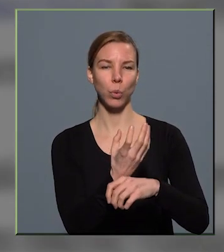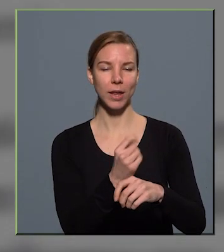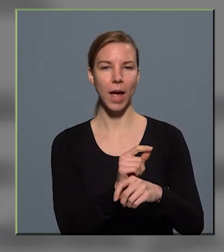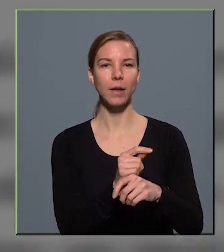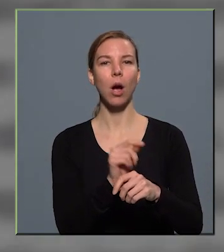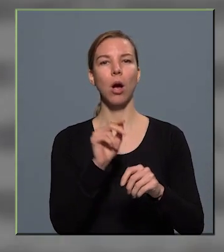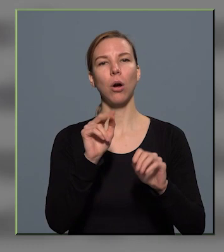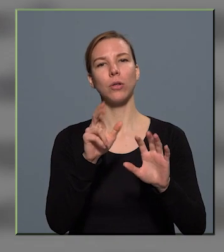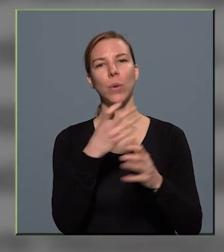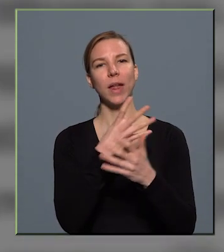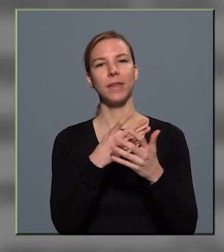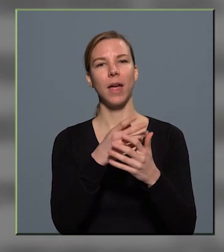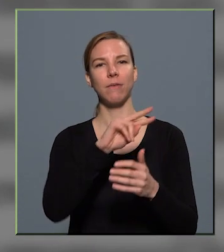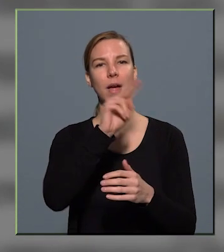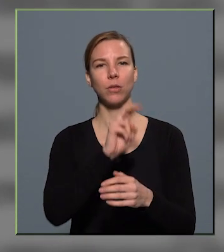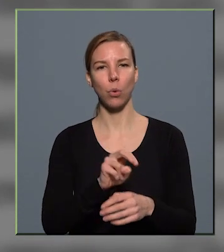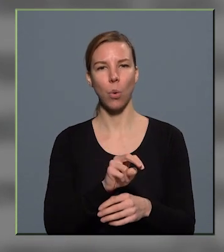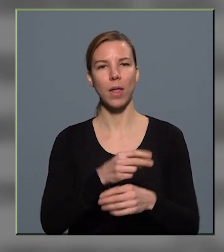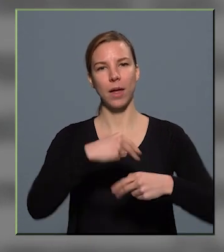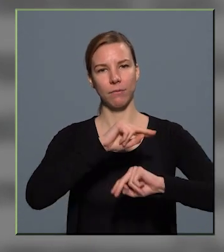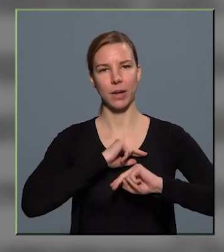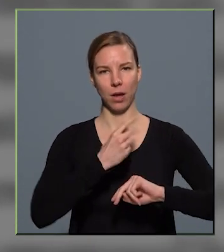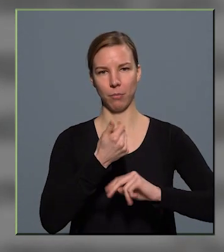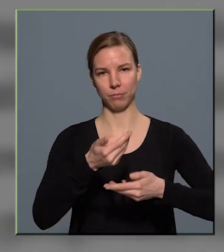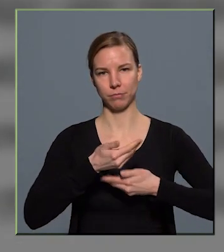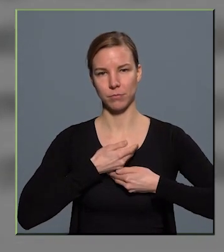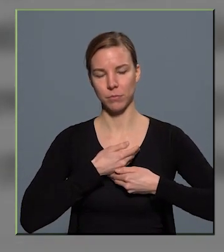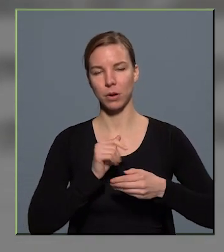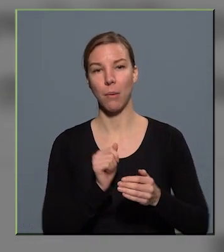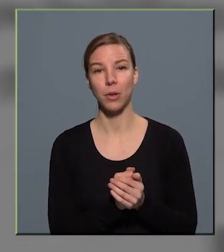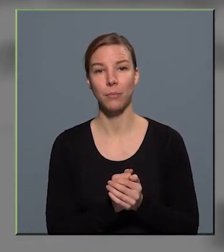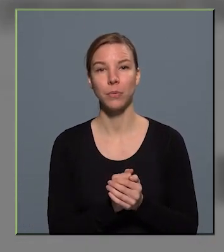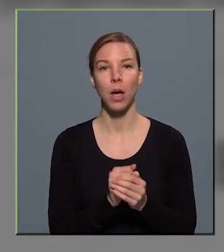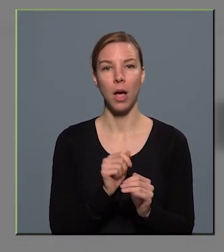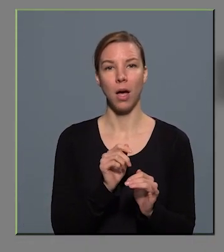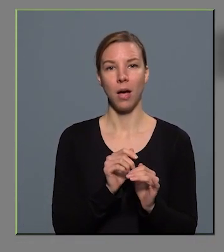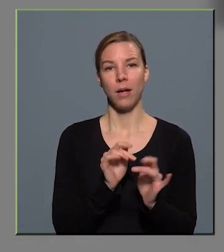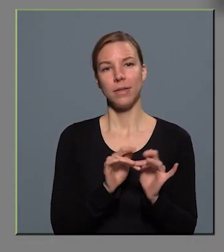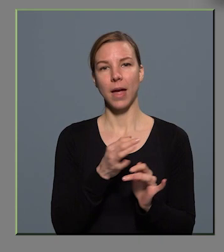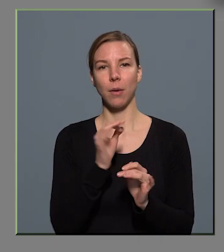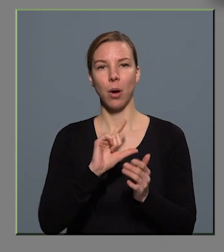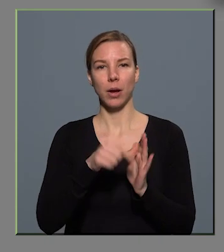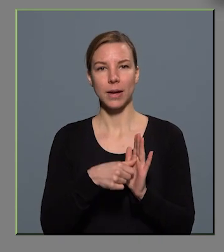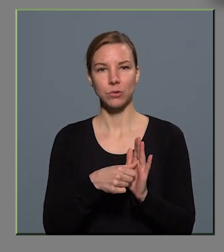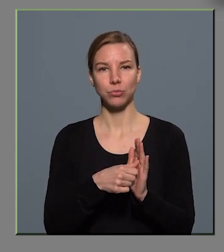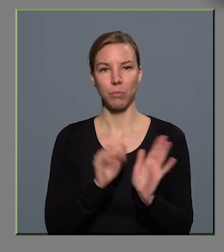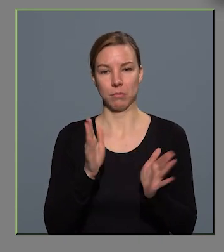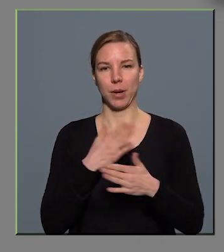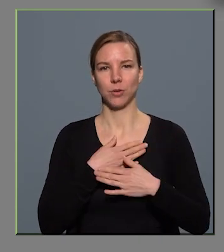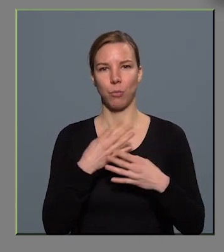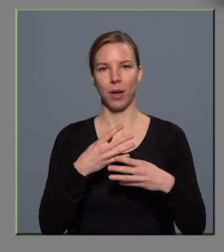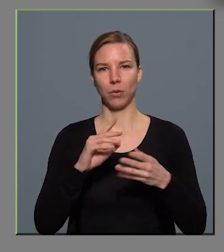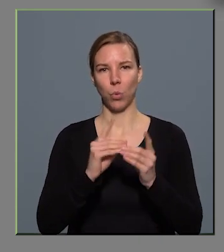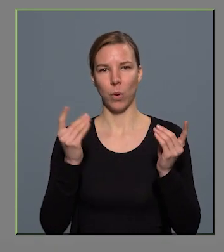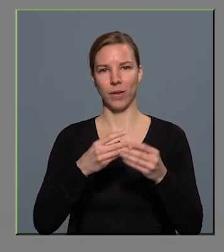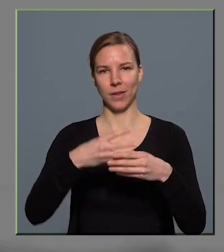az infláció csökkentő törvényen keresztül Amerikában. Néhány nappal a riasztócikk megjelenése után a dühös politikusok és a